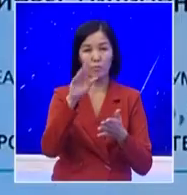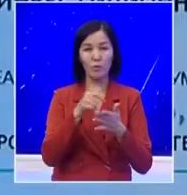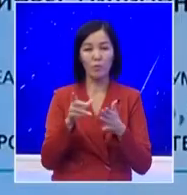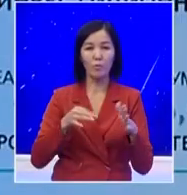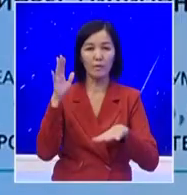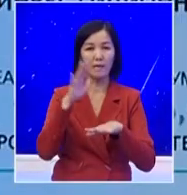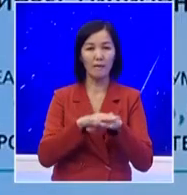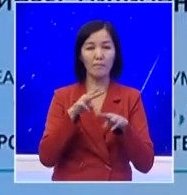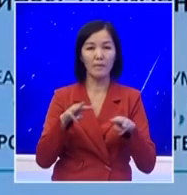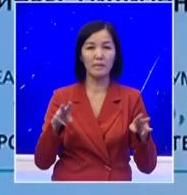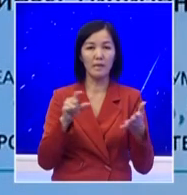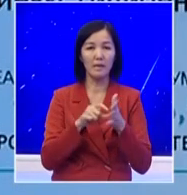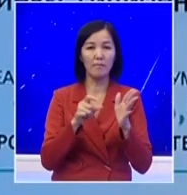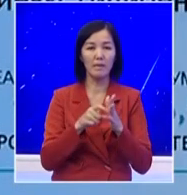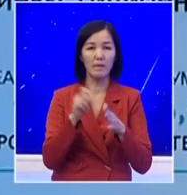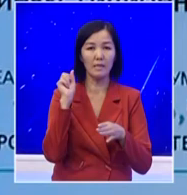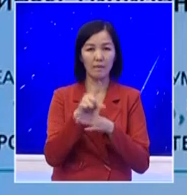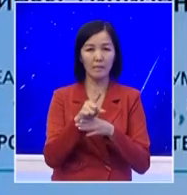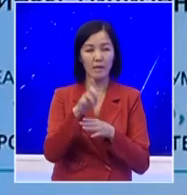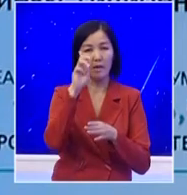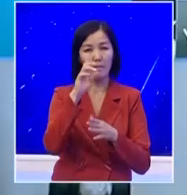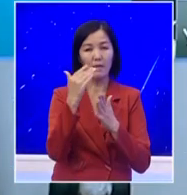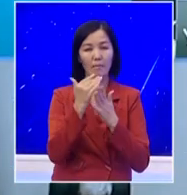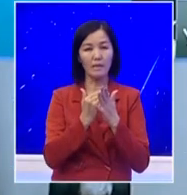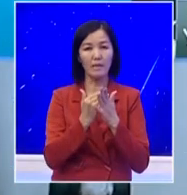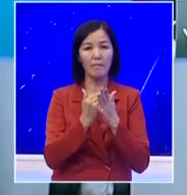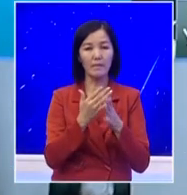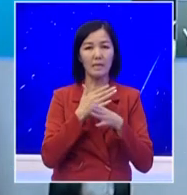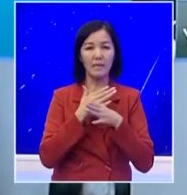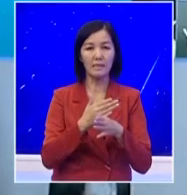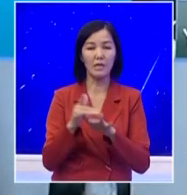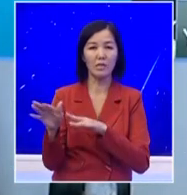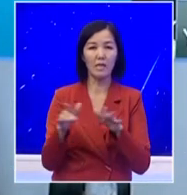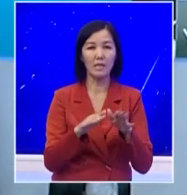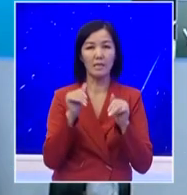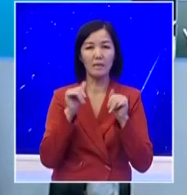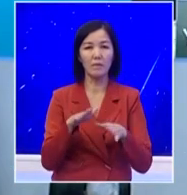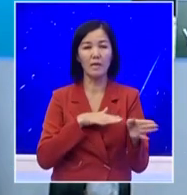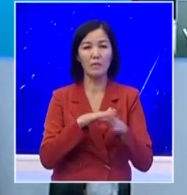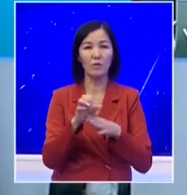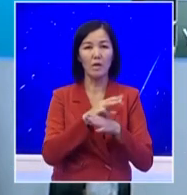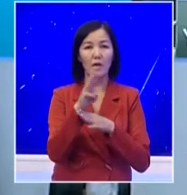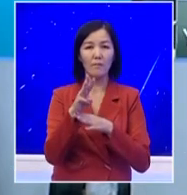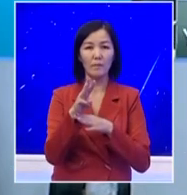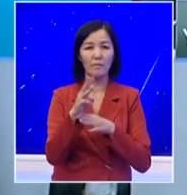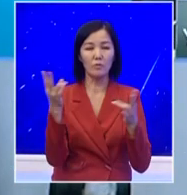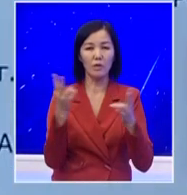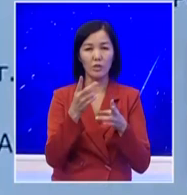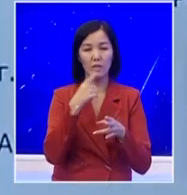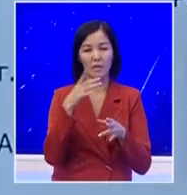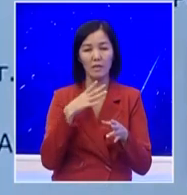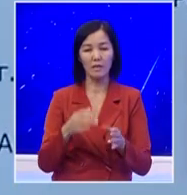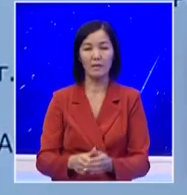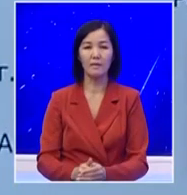облыс әкімдерімен министрлер кабинетіне осыны тапсырды. Мемлекеттік бағдарламалар аясында шаралардың тиімді іске асырылуын қамтамасыз